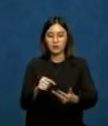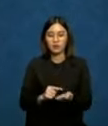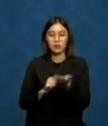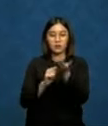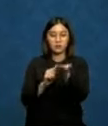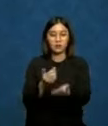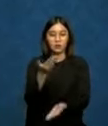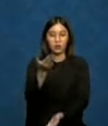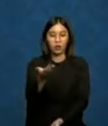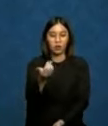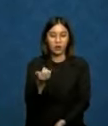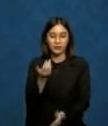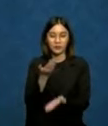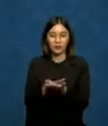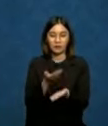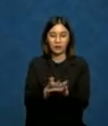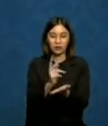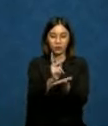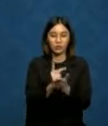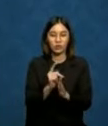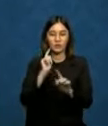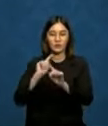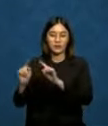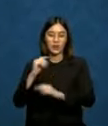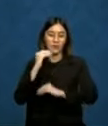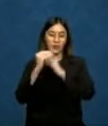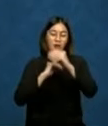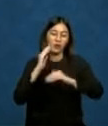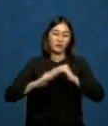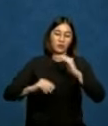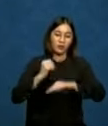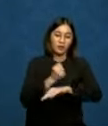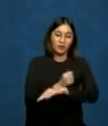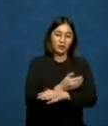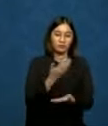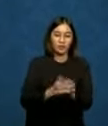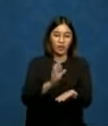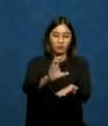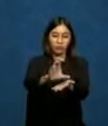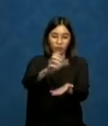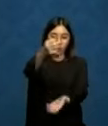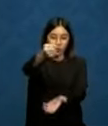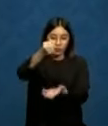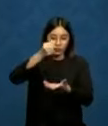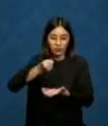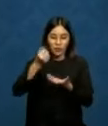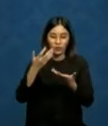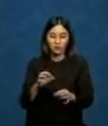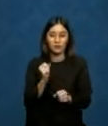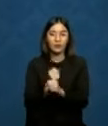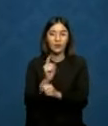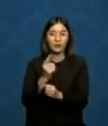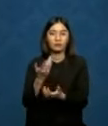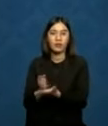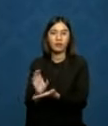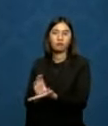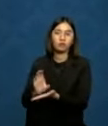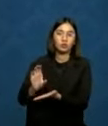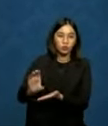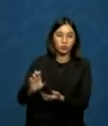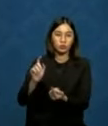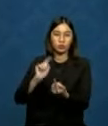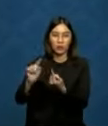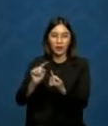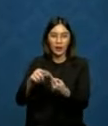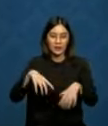รับเงินกองทุนพัฒนาฝีมือแรงงานพอได้แล้วเอาไปทำอะไรครับได้แล้วก็เอาไปลงทุนครับใน